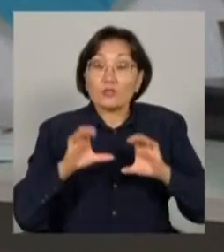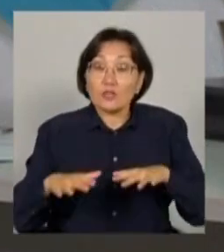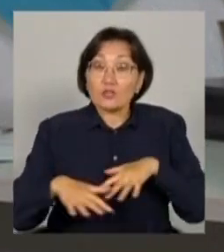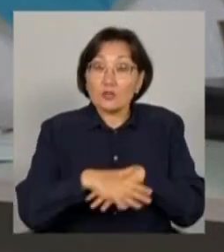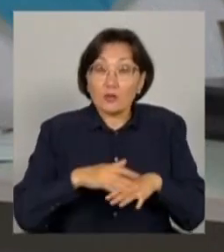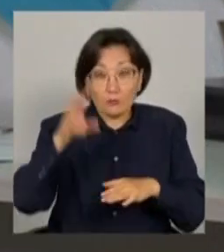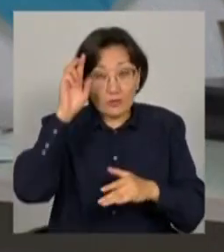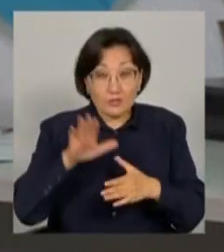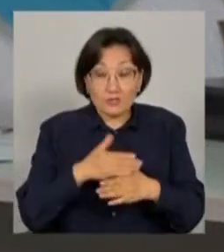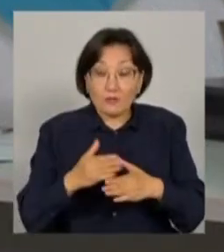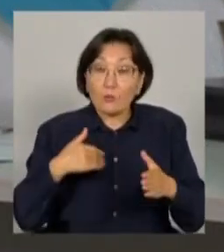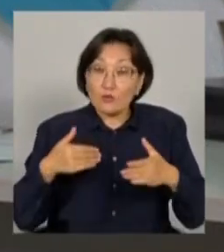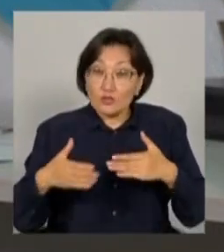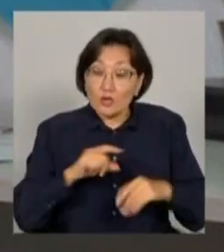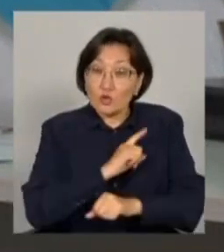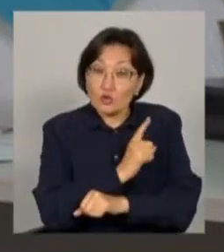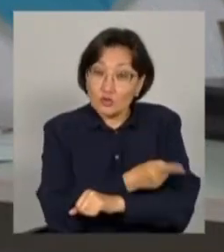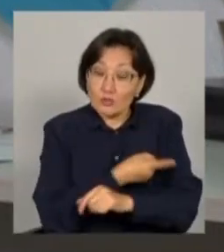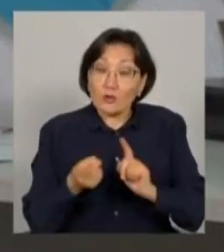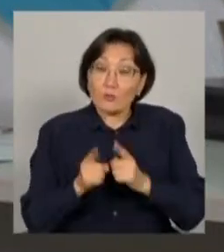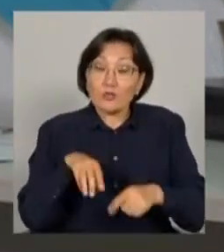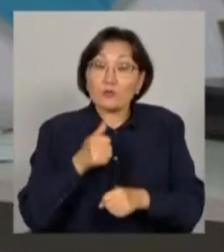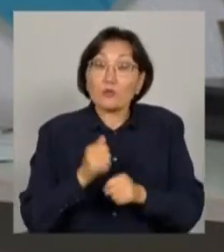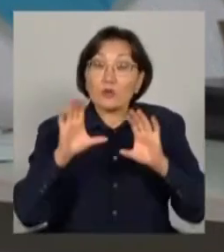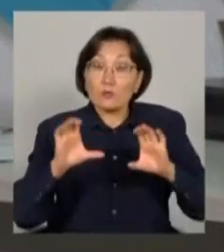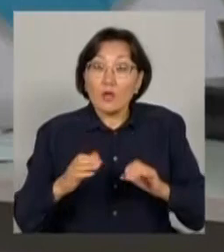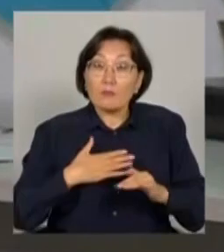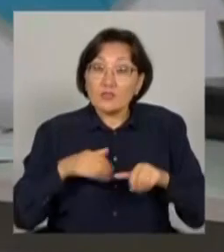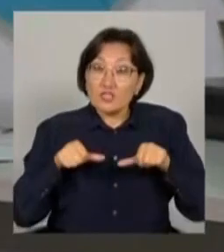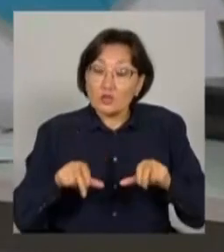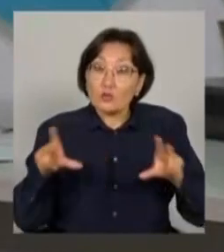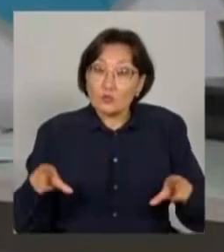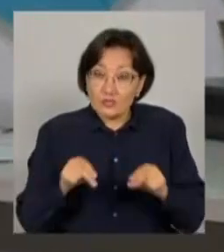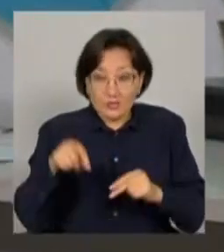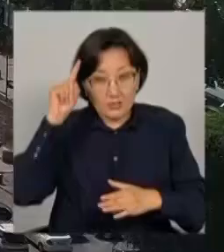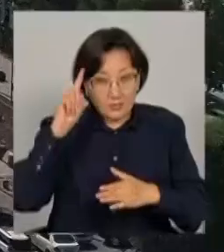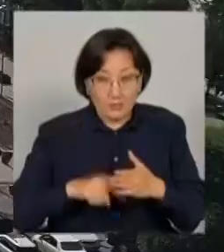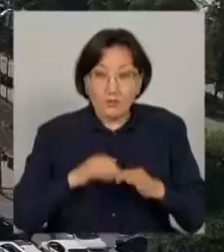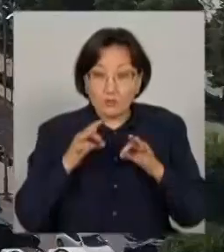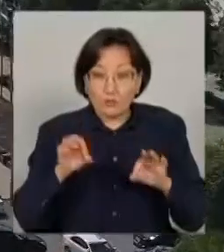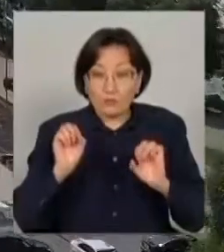мемлекет арасындағы коммуникативтік күшке айналды. Конституция біздің құқығымыздың кепілі деп сеніммен айталамын.